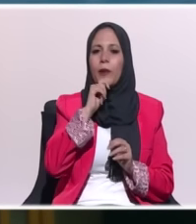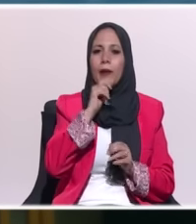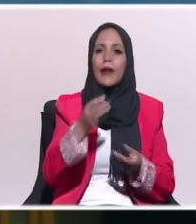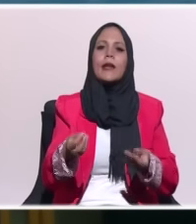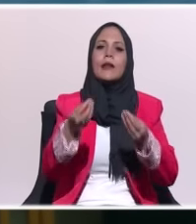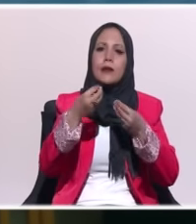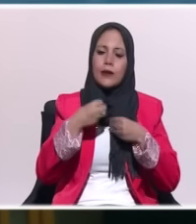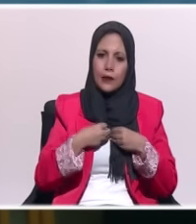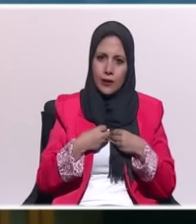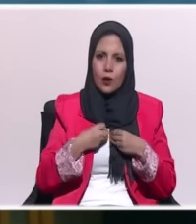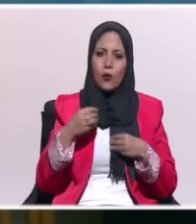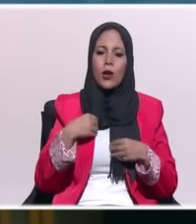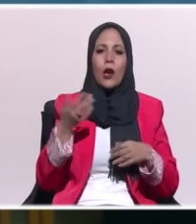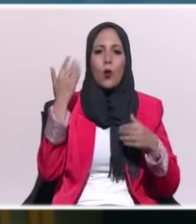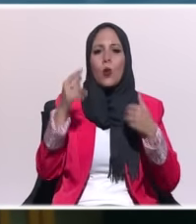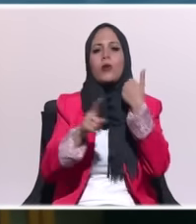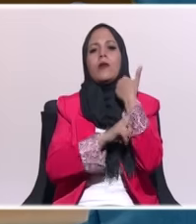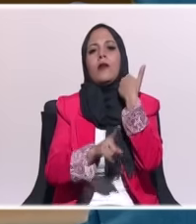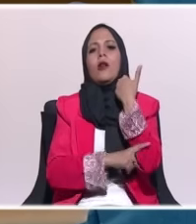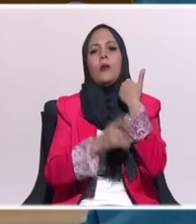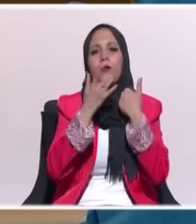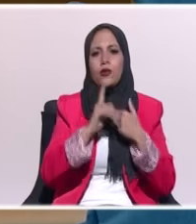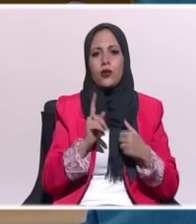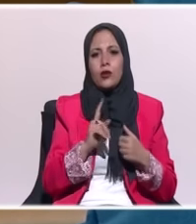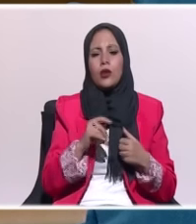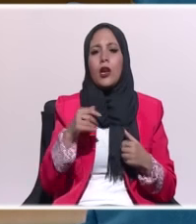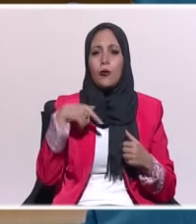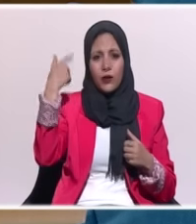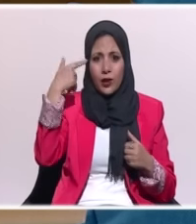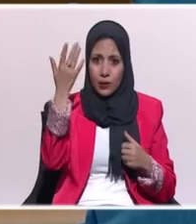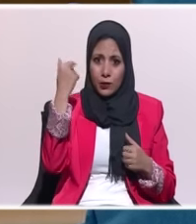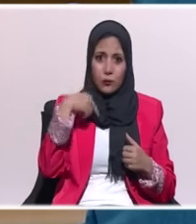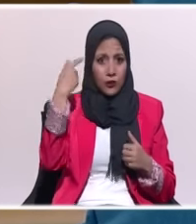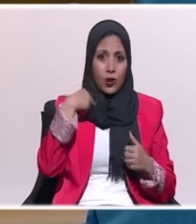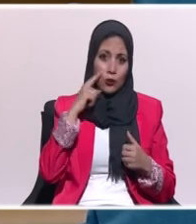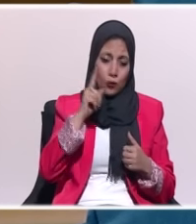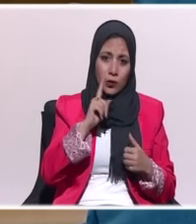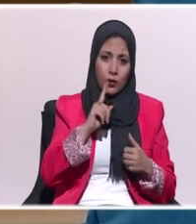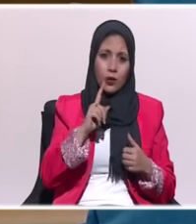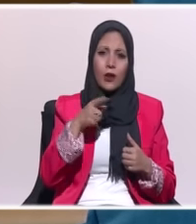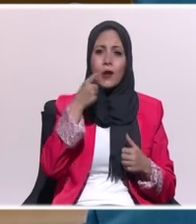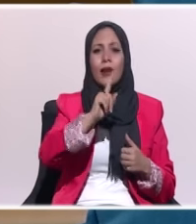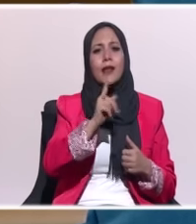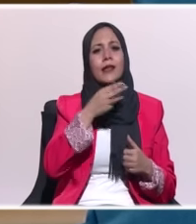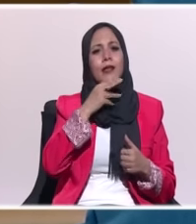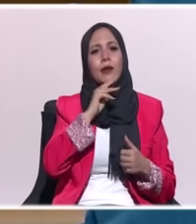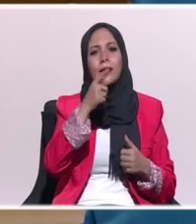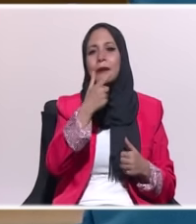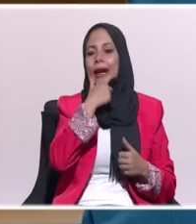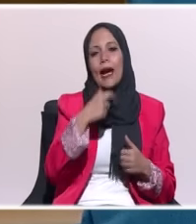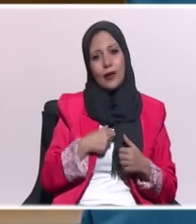كنتش بخلف، بس انت عمرك حسيتي ان انا مش امك؟ قلت لها انت كدابه، انت بتضحكي